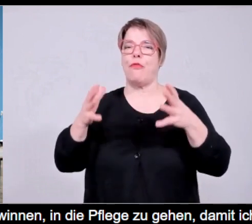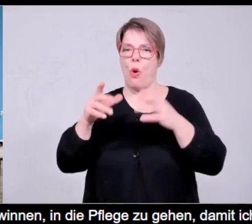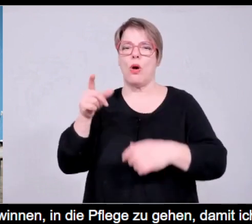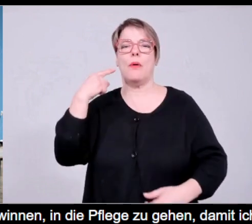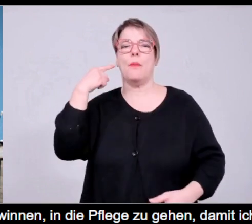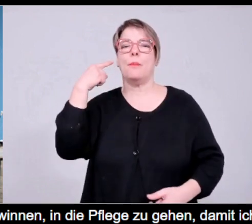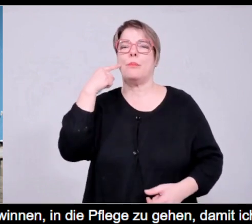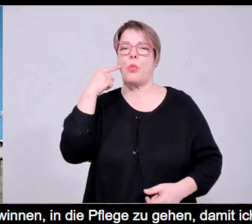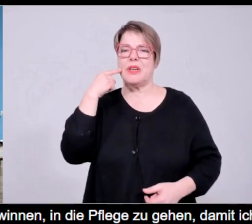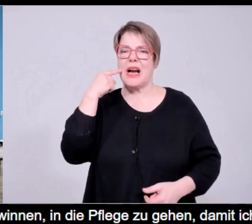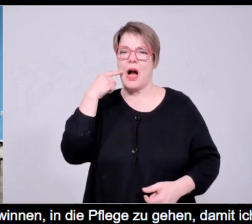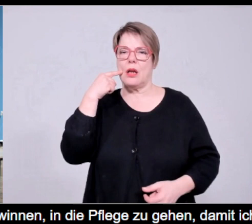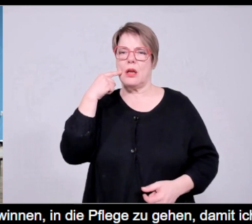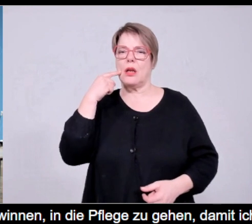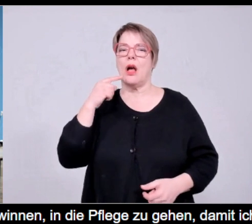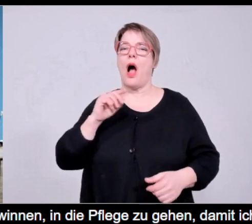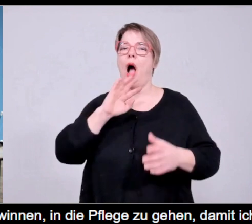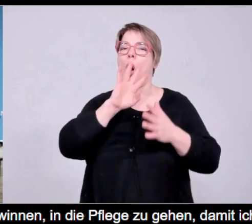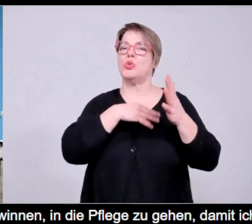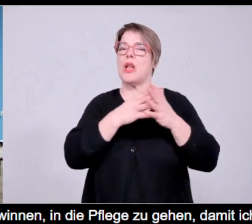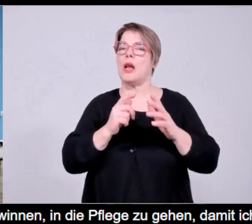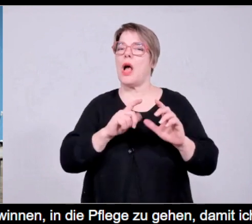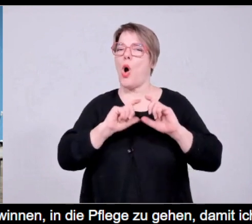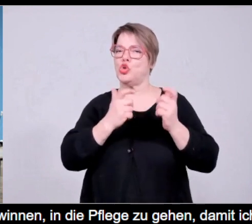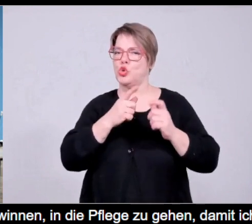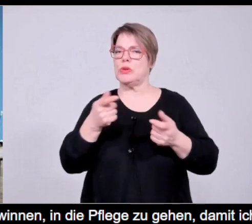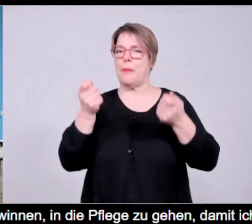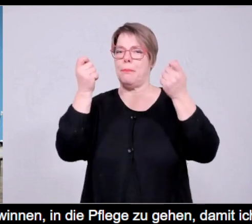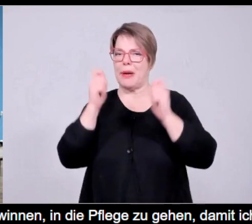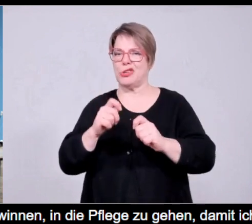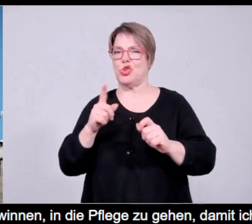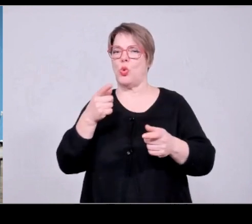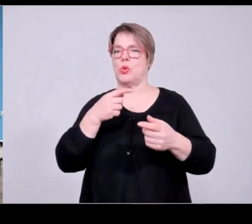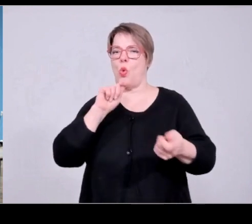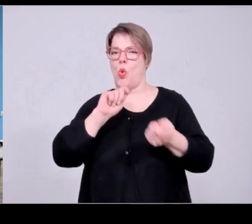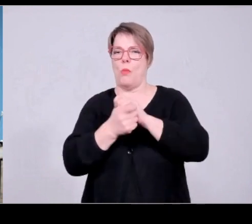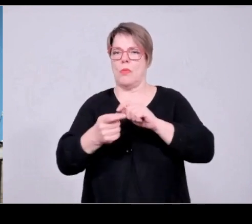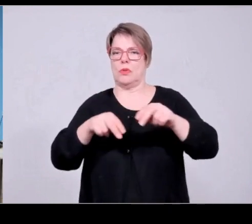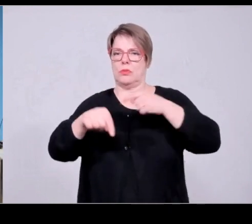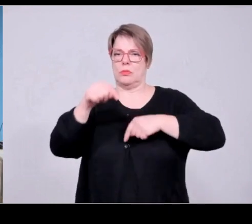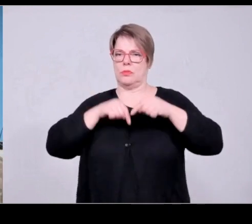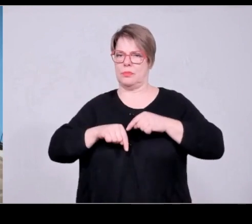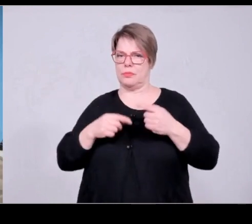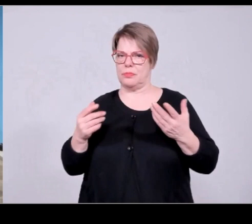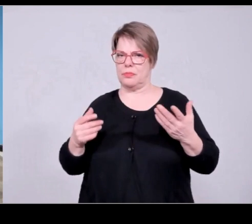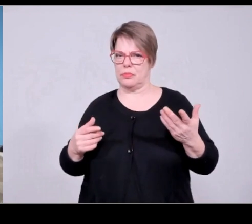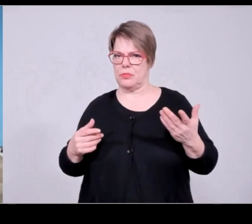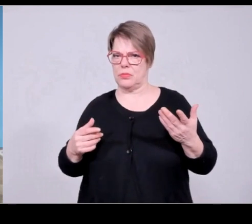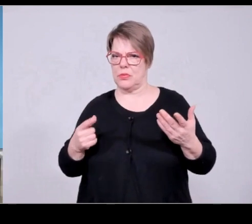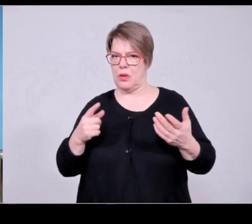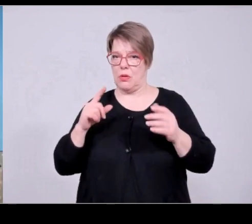Darum haben wir heute den Finanzminister gleich mitgebracht, der das dann erklären kann. Nein, also tatsächlich ist es so, dass die